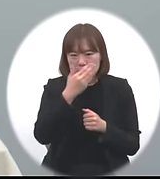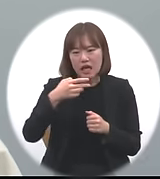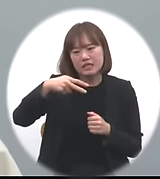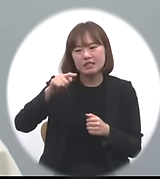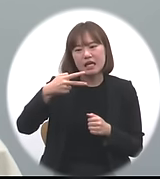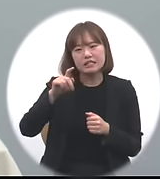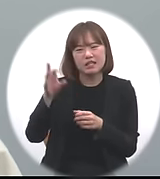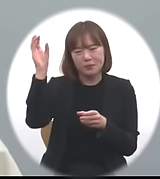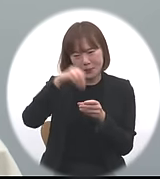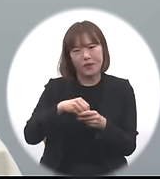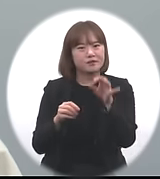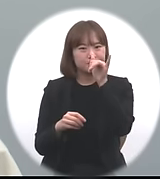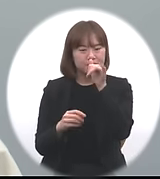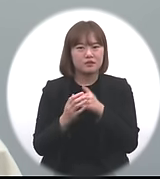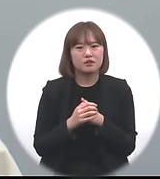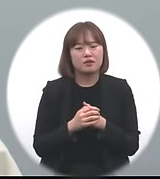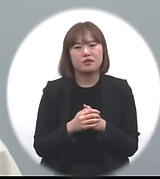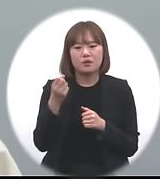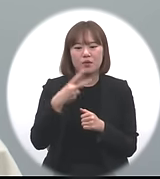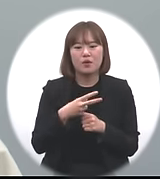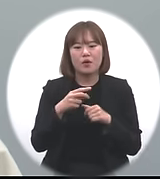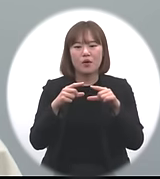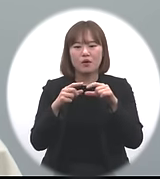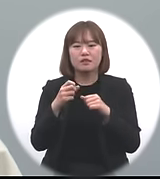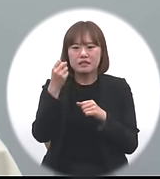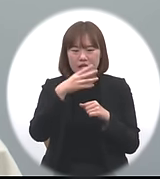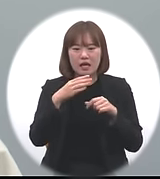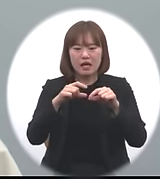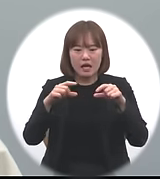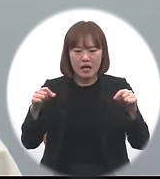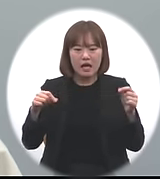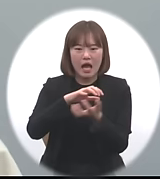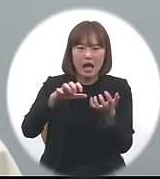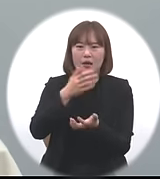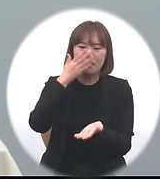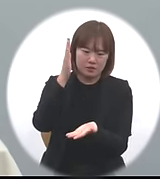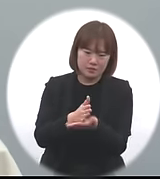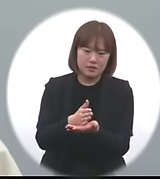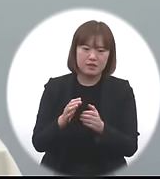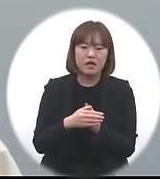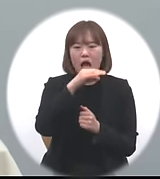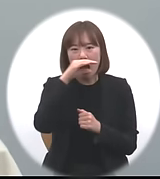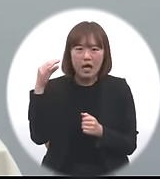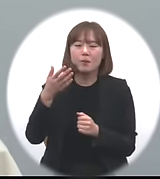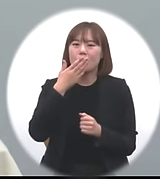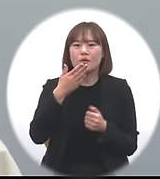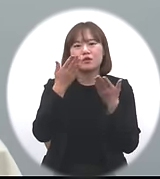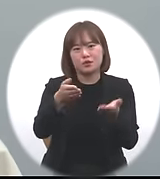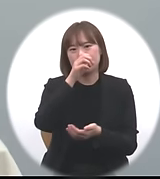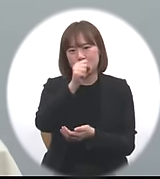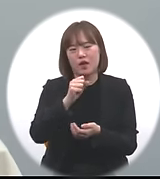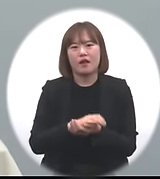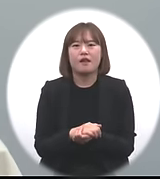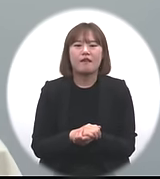음료수에는 당분과 산성이 들어있습니다. 과일 주스요? 과일을 먹이세요. 절대로 갈아 먹이지 마시고 제대로 된